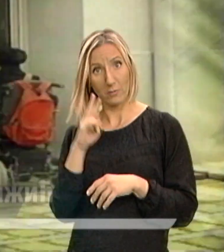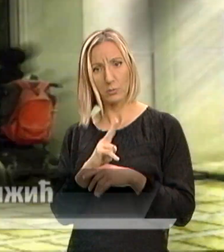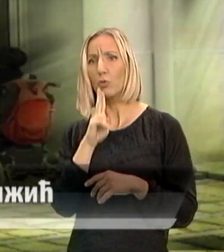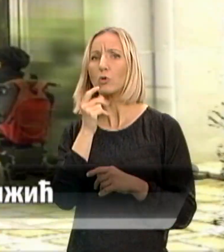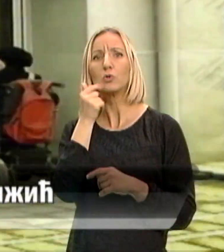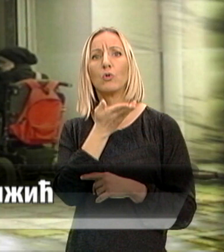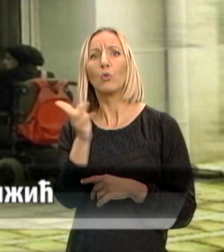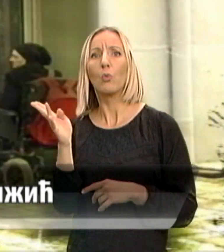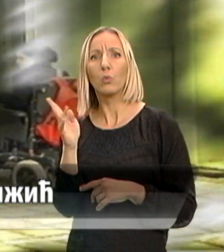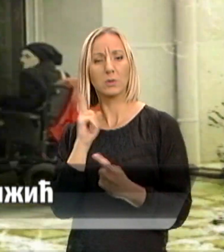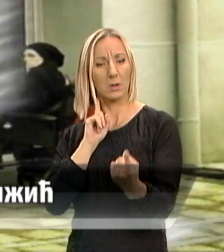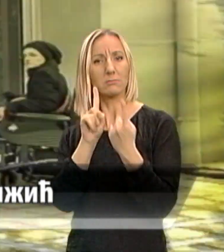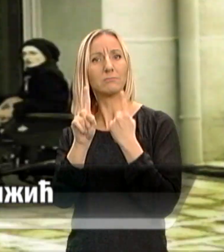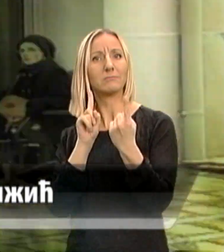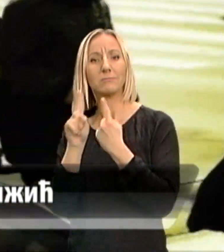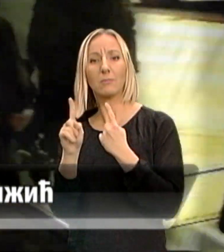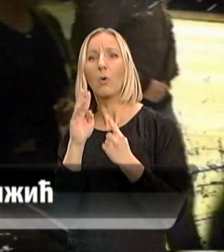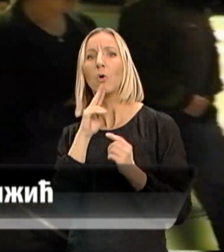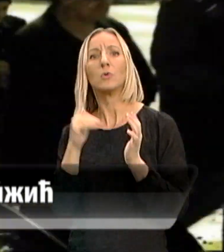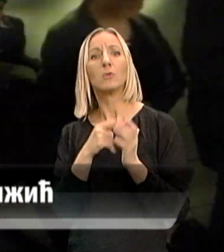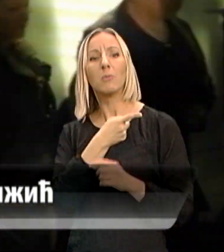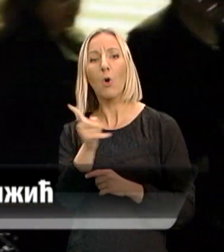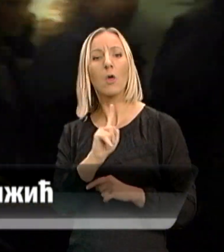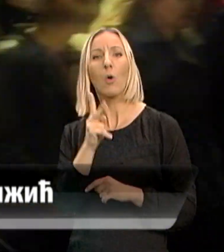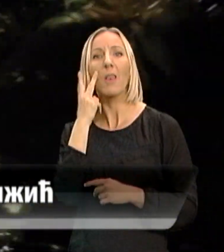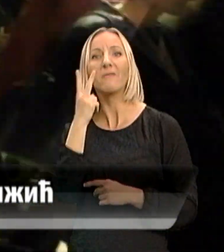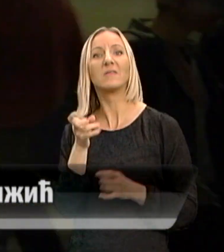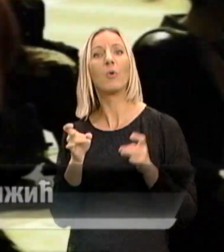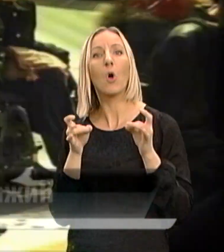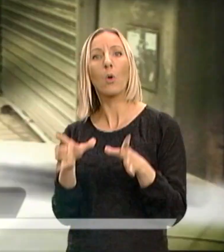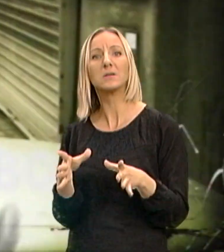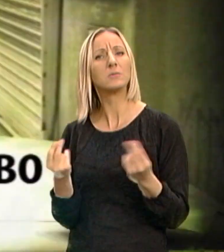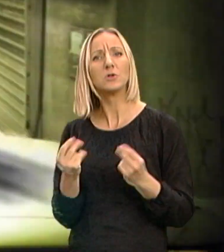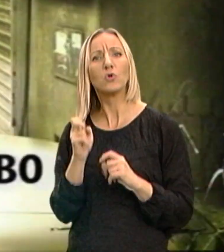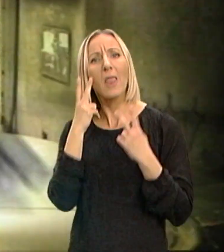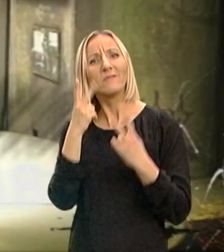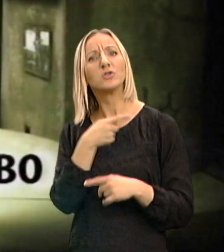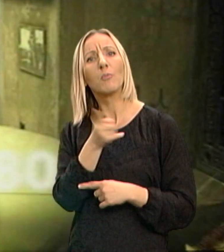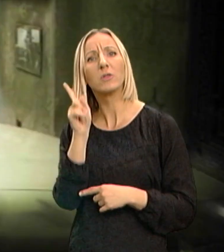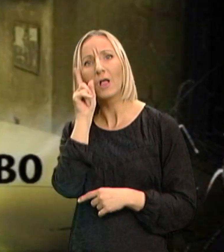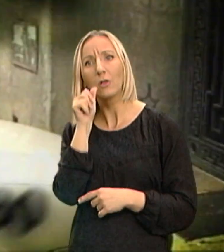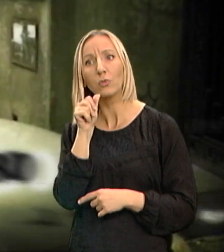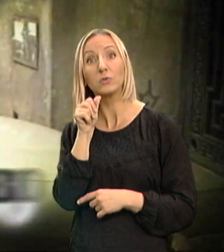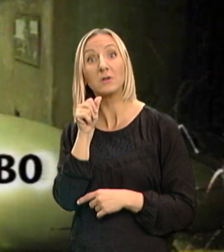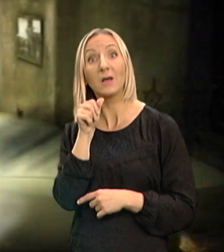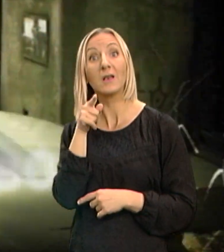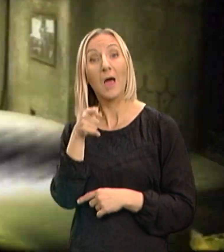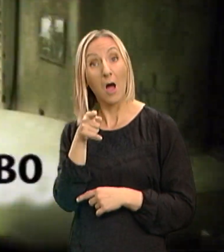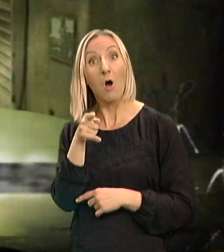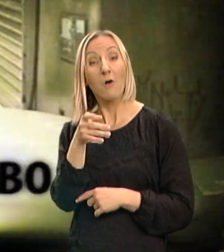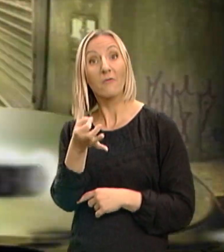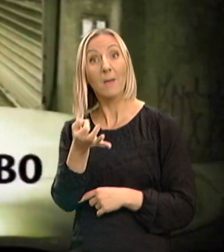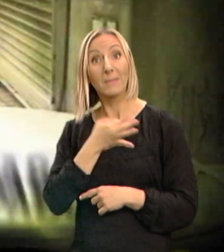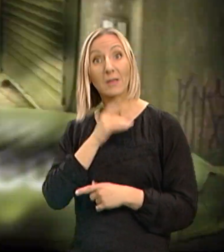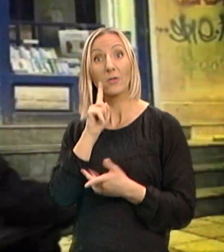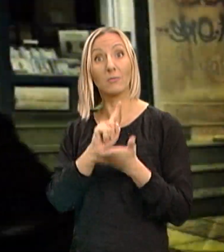prolazimo? Koje su potrebe onih koje ne viđemo na ulicama i zašto ih ne viđemo? Na ova pitanja u jednom